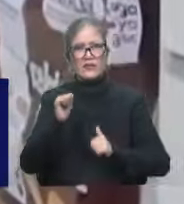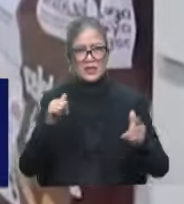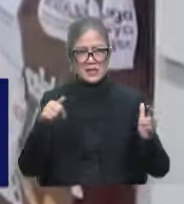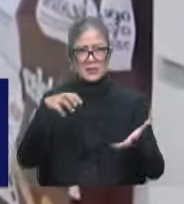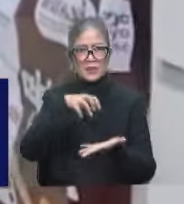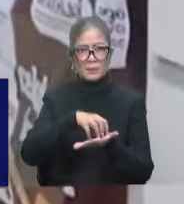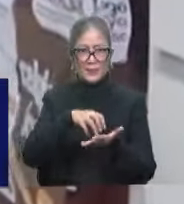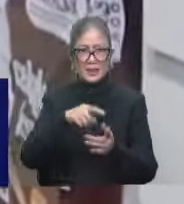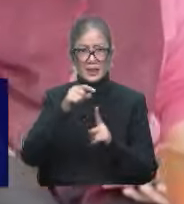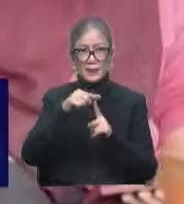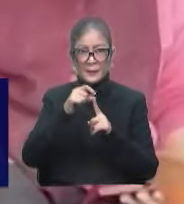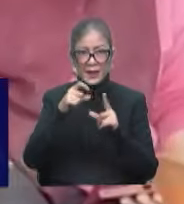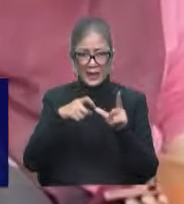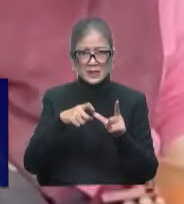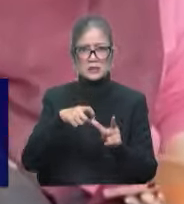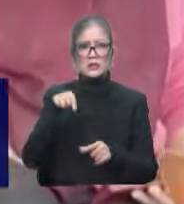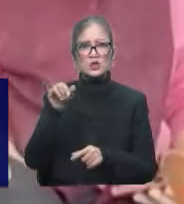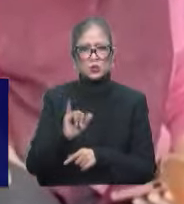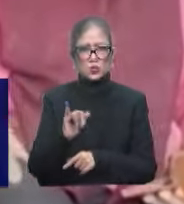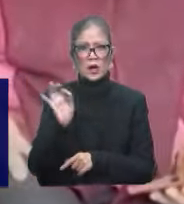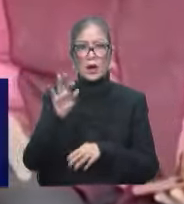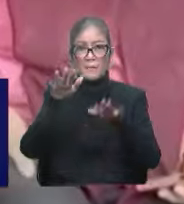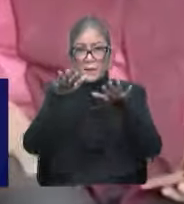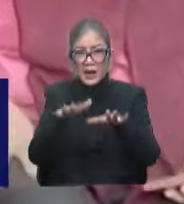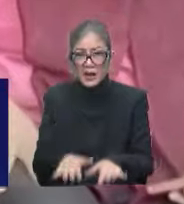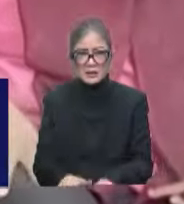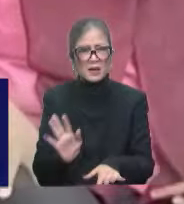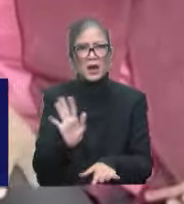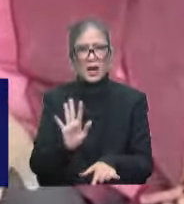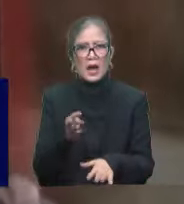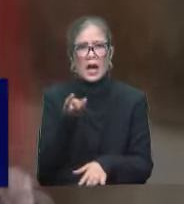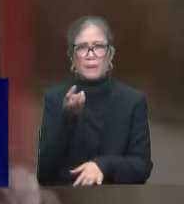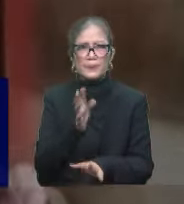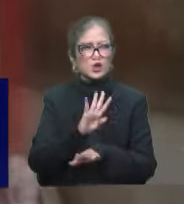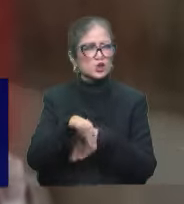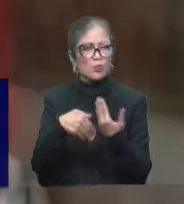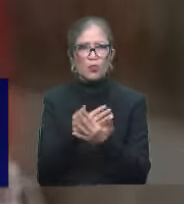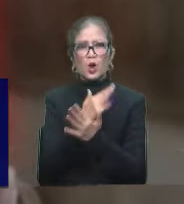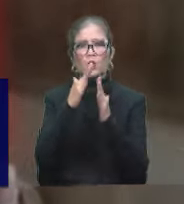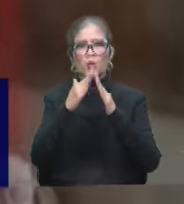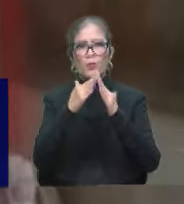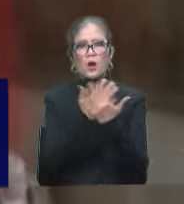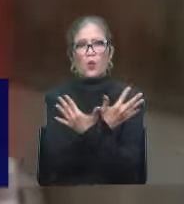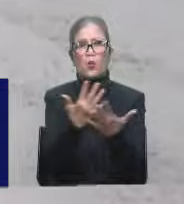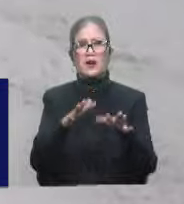Mencirim dua lokasi TPS tidak terendam meski hampir semua rubah warga ke